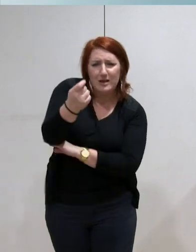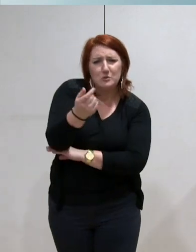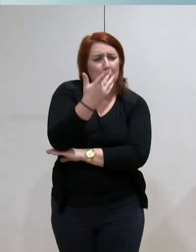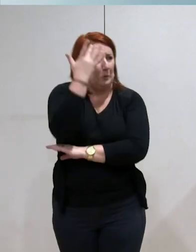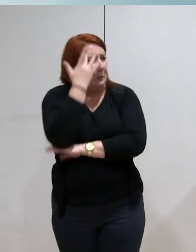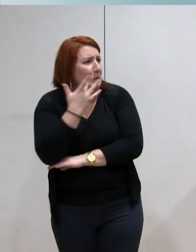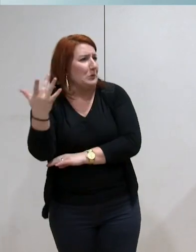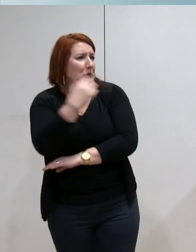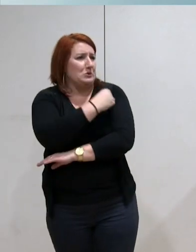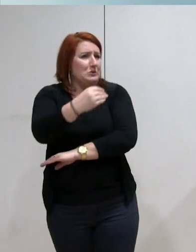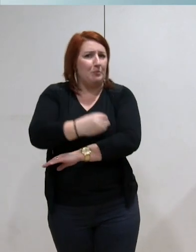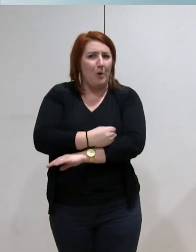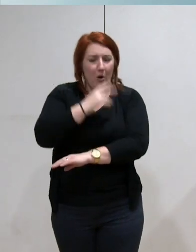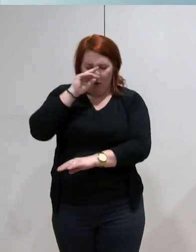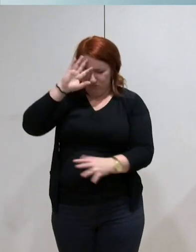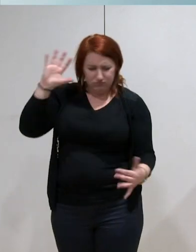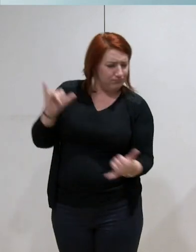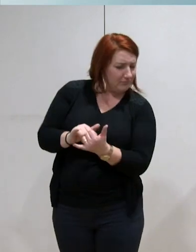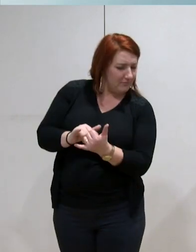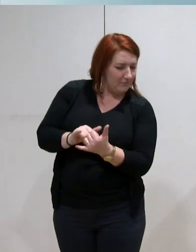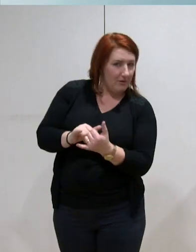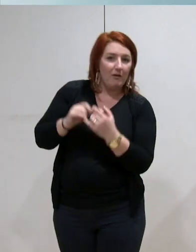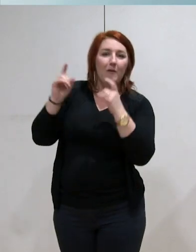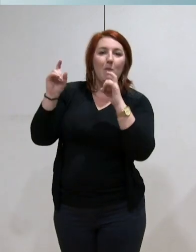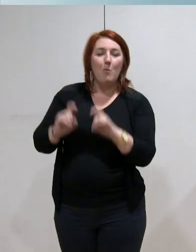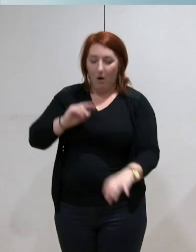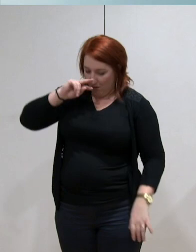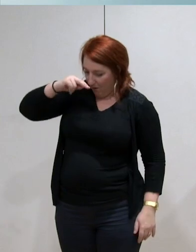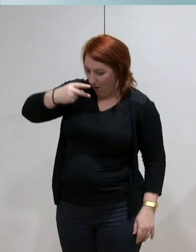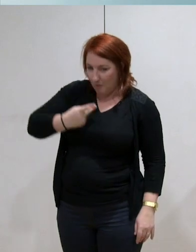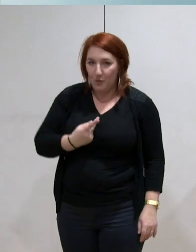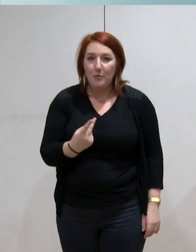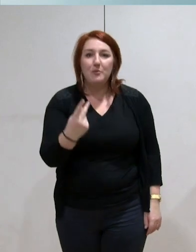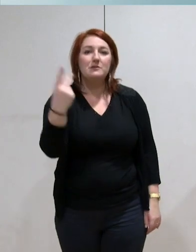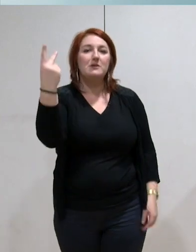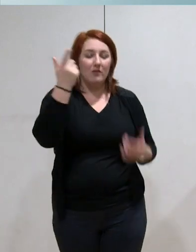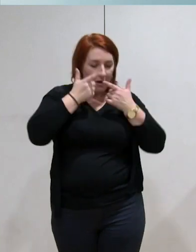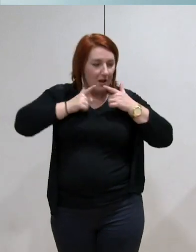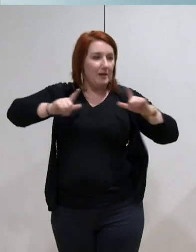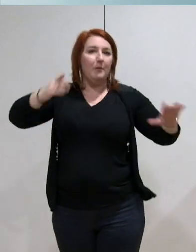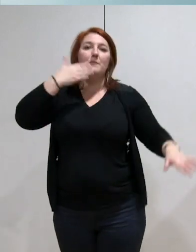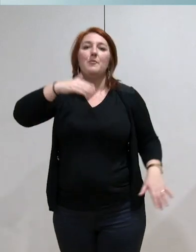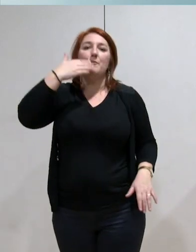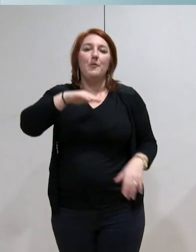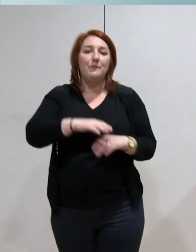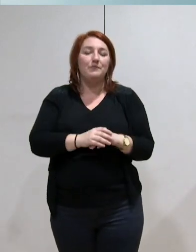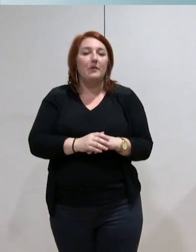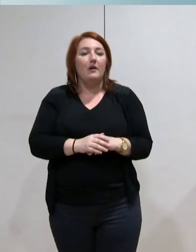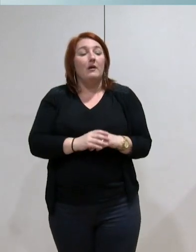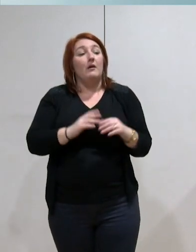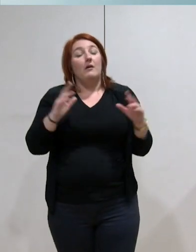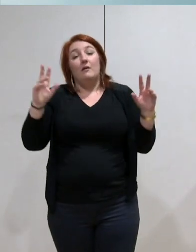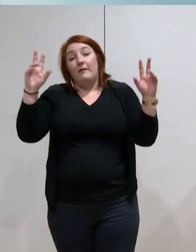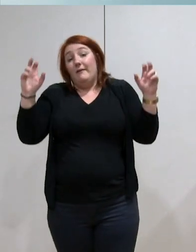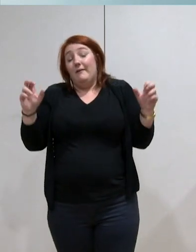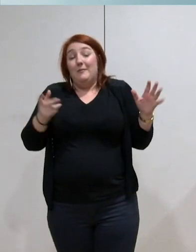faisons reculer cette ignorance et donc avancer cette liberté pour atterrir si j'ose dire de façon